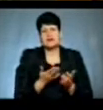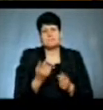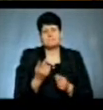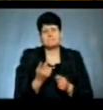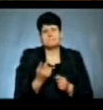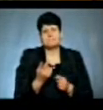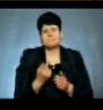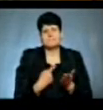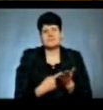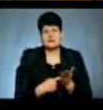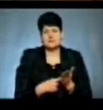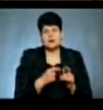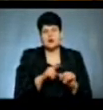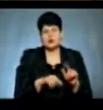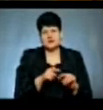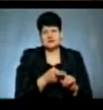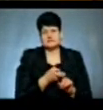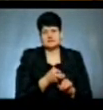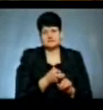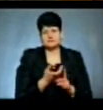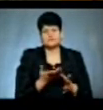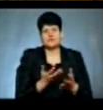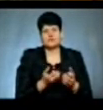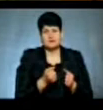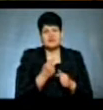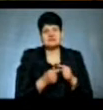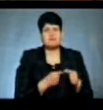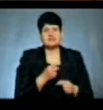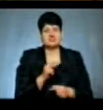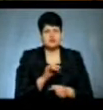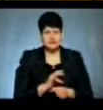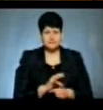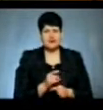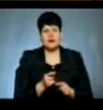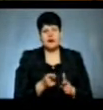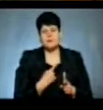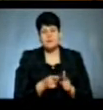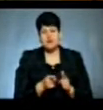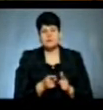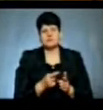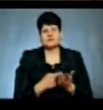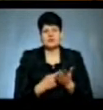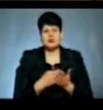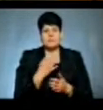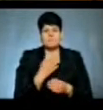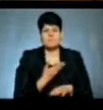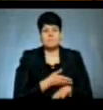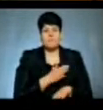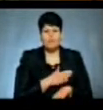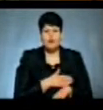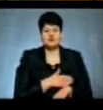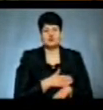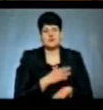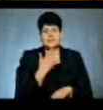– це підтвердження родинних зв'язків у зв'язку з отриманням спадщини, а друге – підтвердження польської національності родичів, які